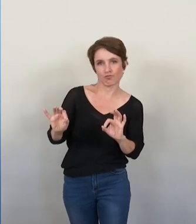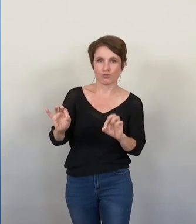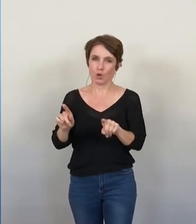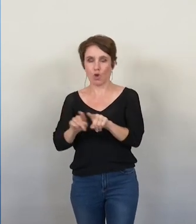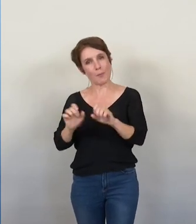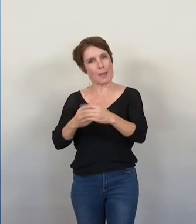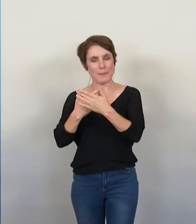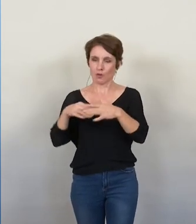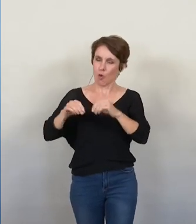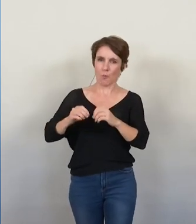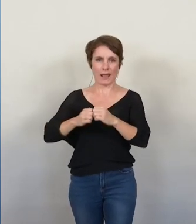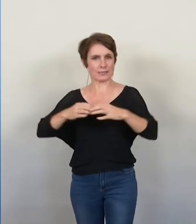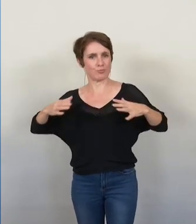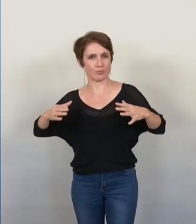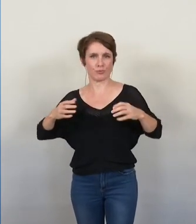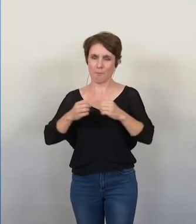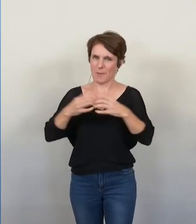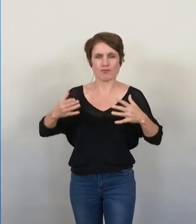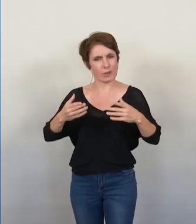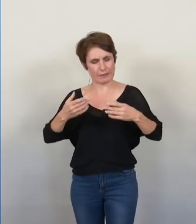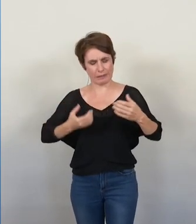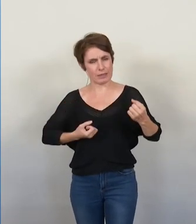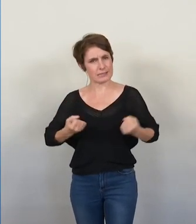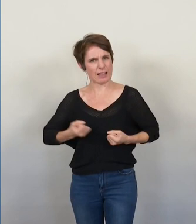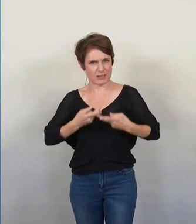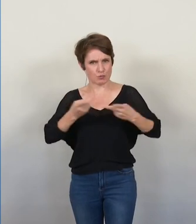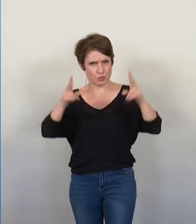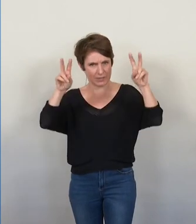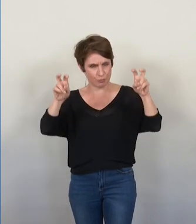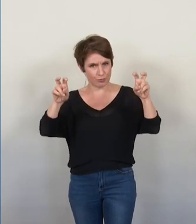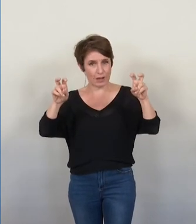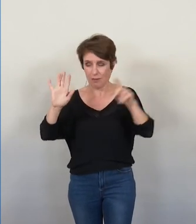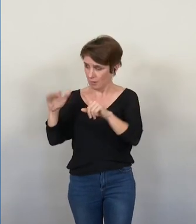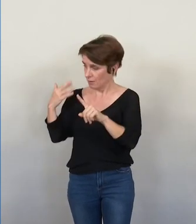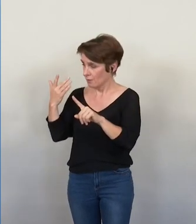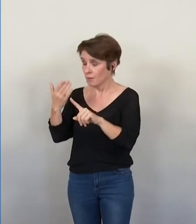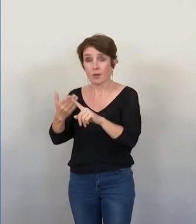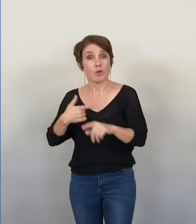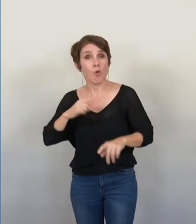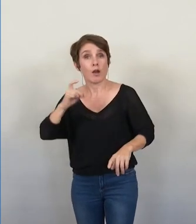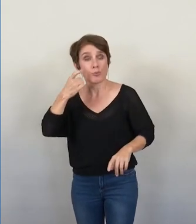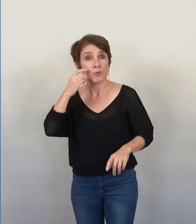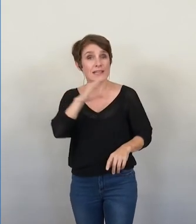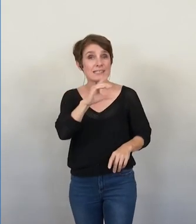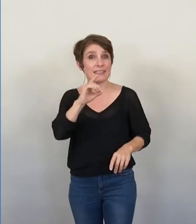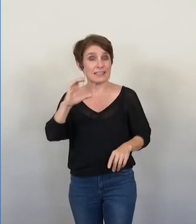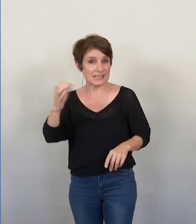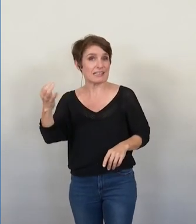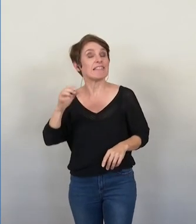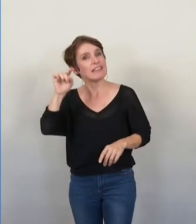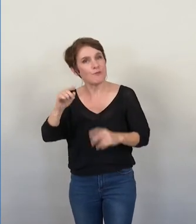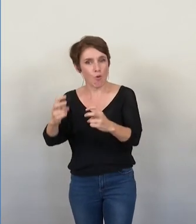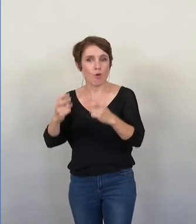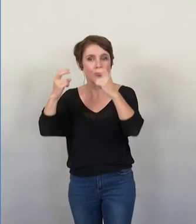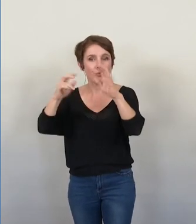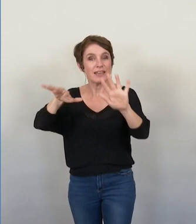métropole dans la gouvernance majoritairement publique je prends acte depuis de l'offre de CDC habitat d'une recapitalisation ou